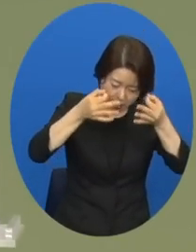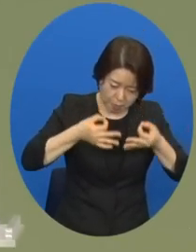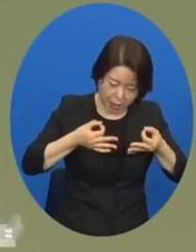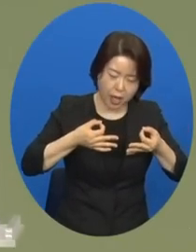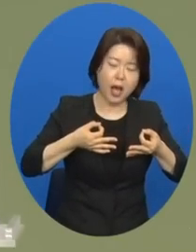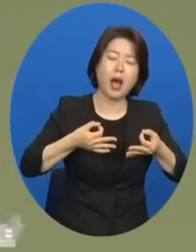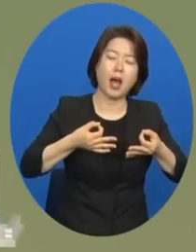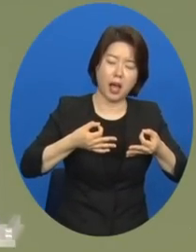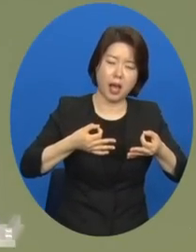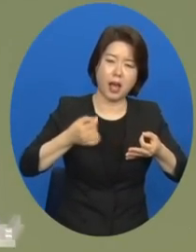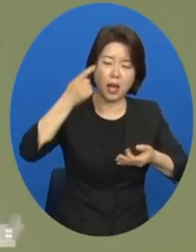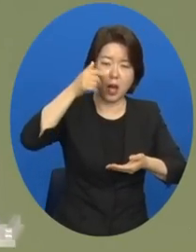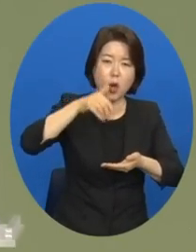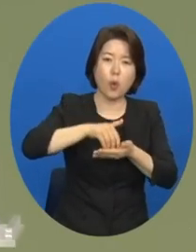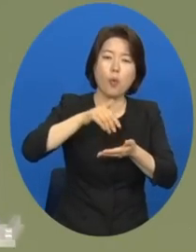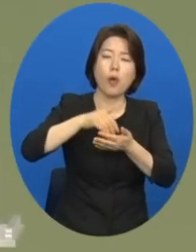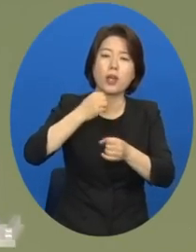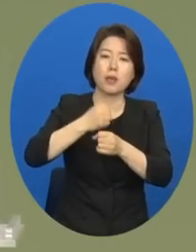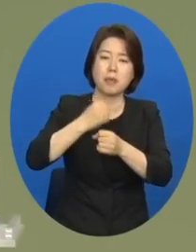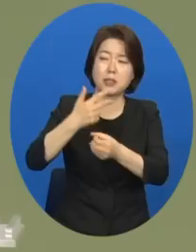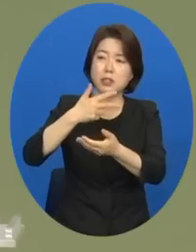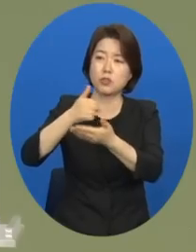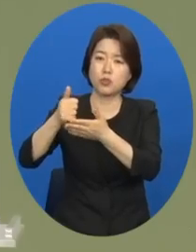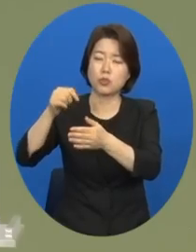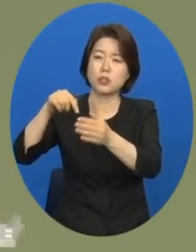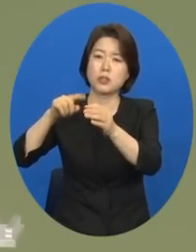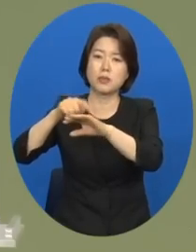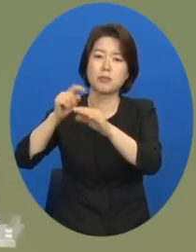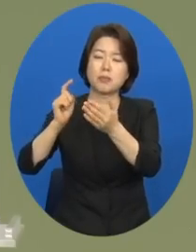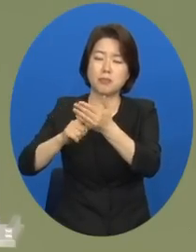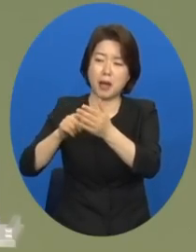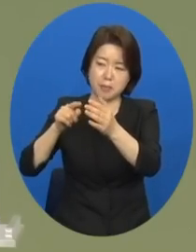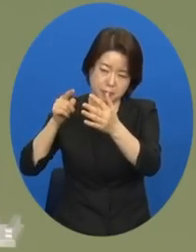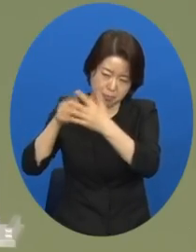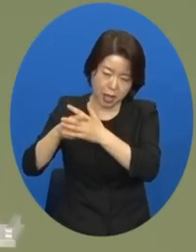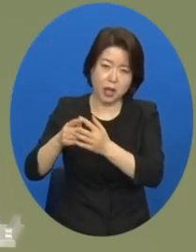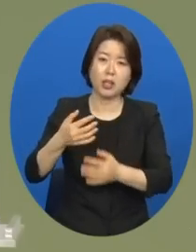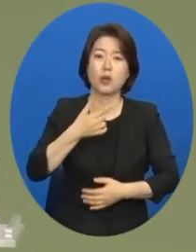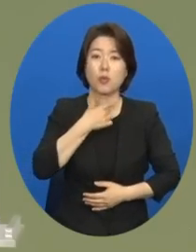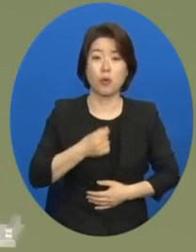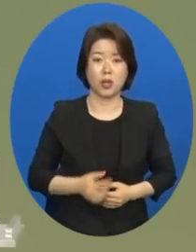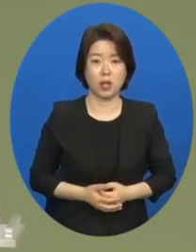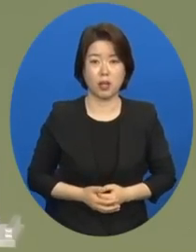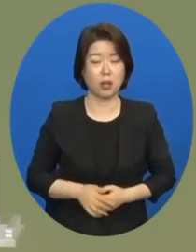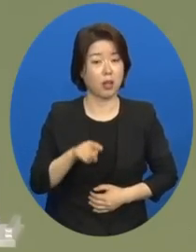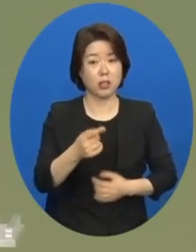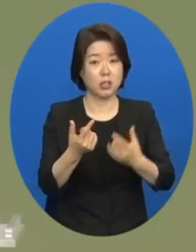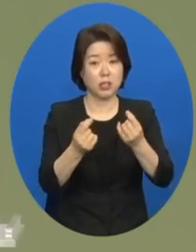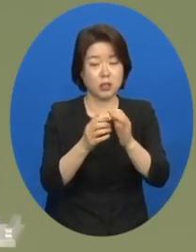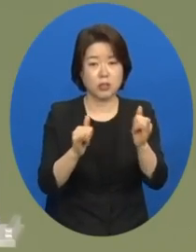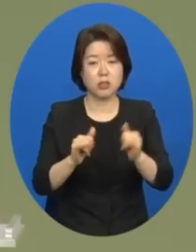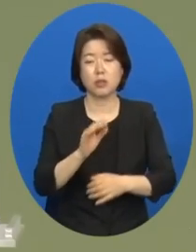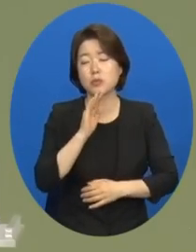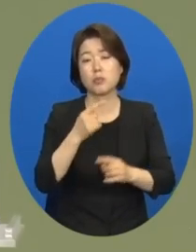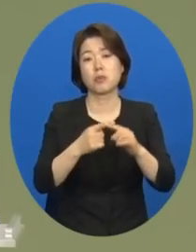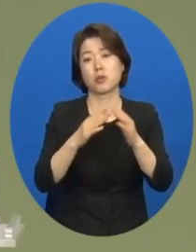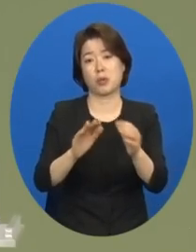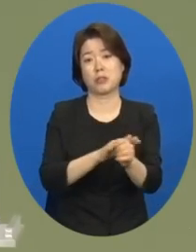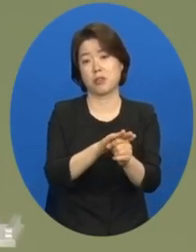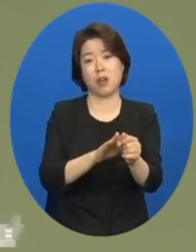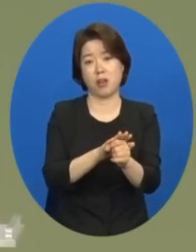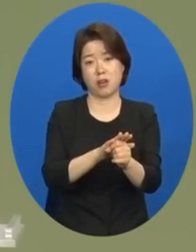하시려는 주님의 마음을 깨달을 수 있기를 원합니다 이런 분들은 정말 교회를 사랑하시고